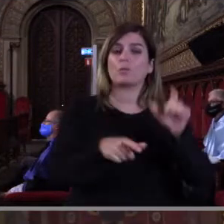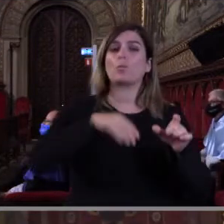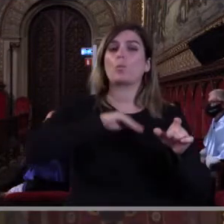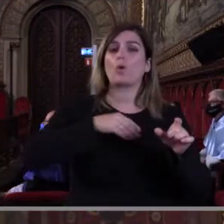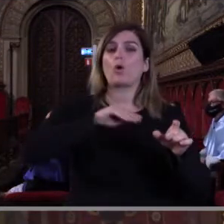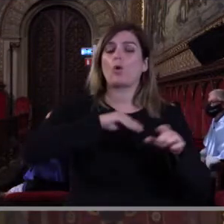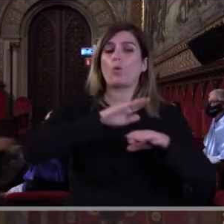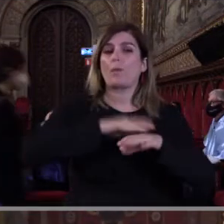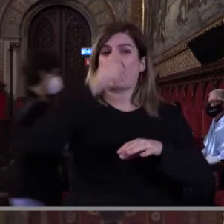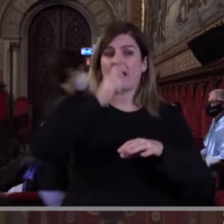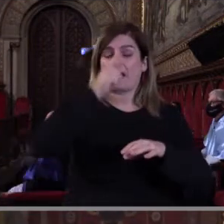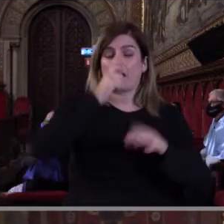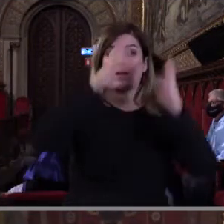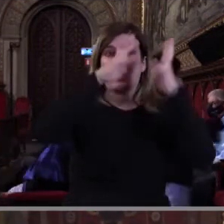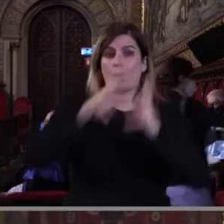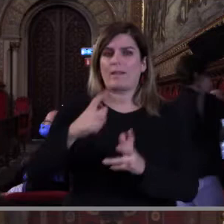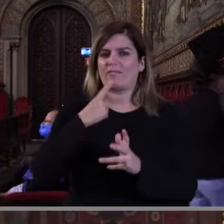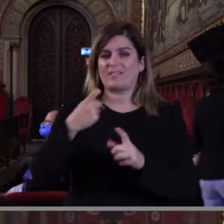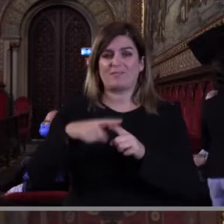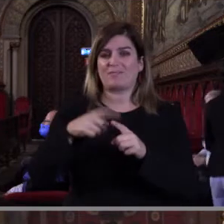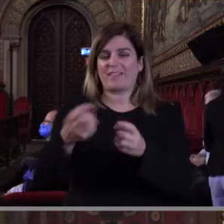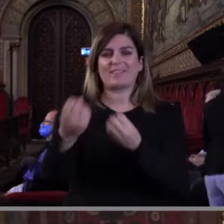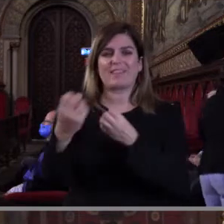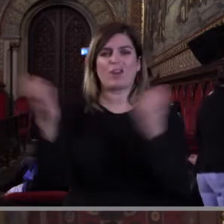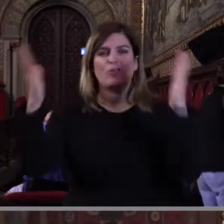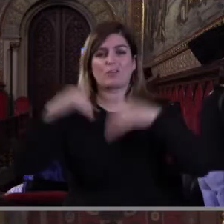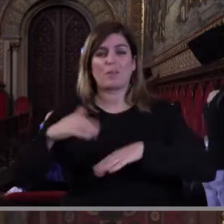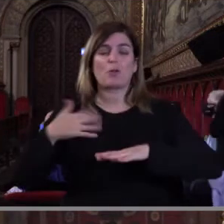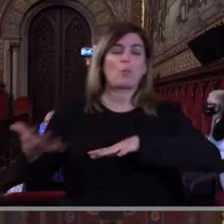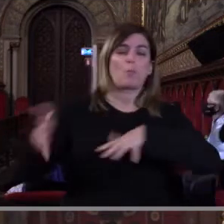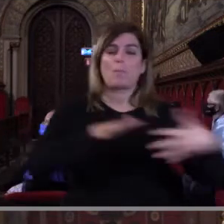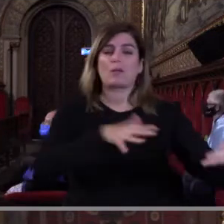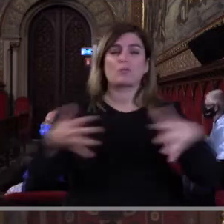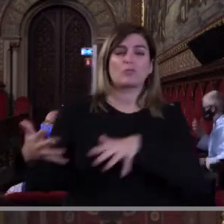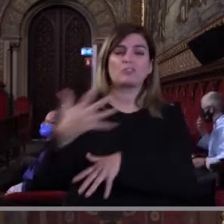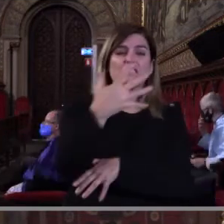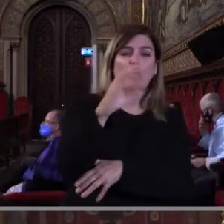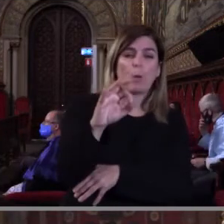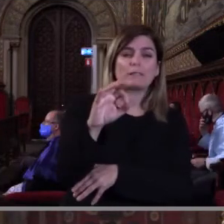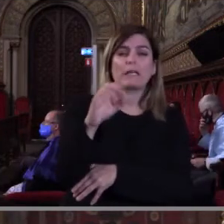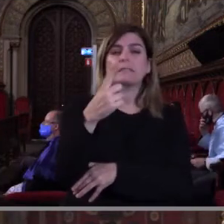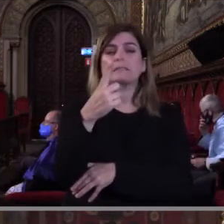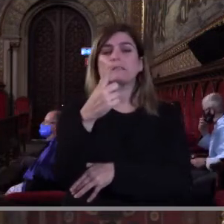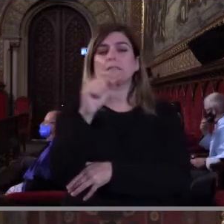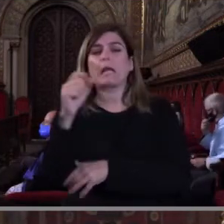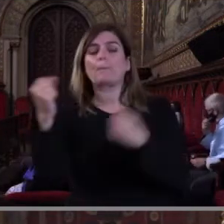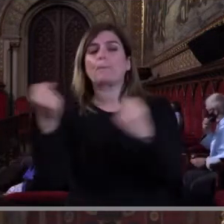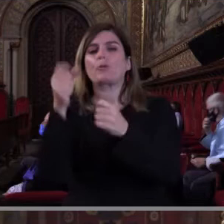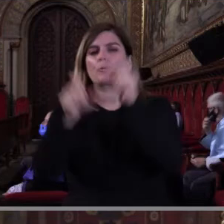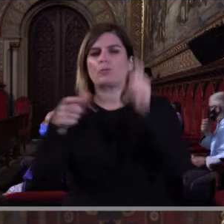grip, difícil de calcular per falta de dades, s'estima que va ser entre 50 i 100 milions de